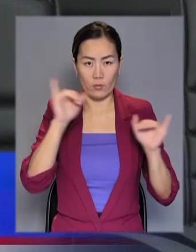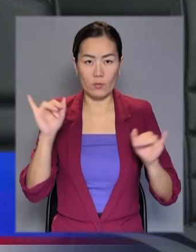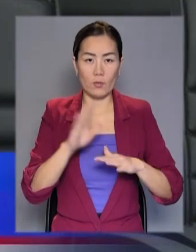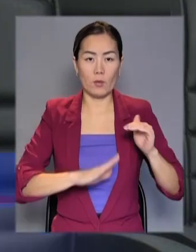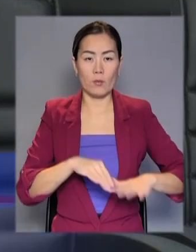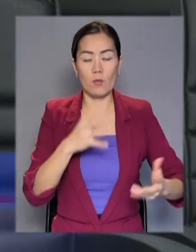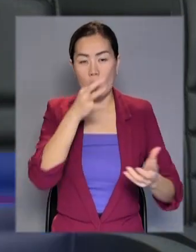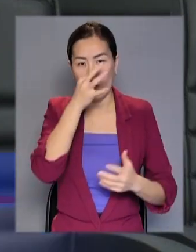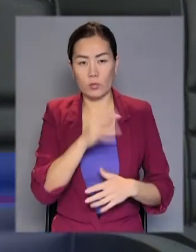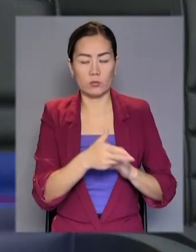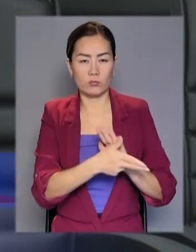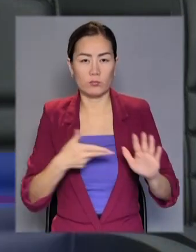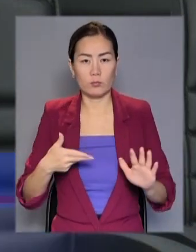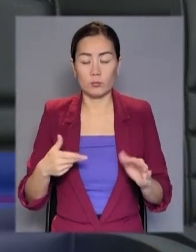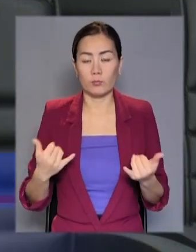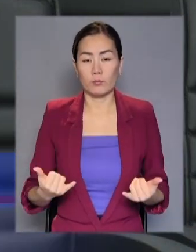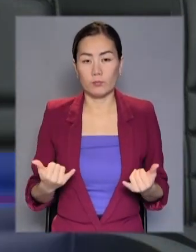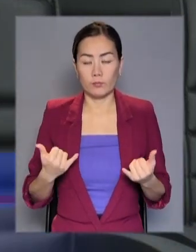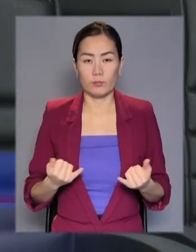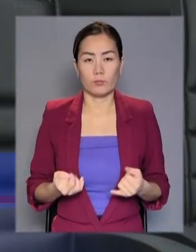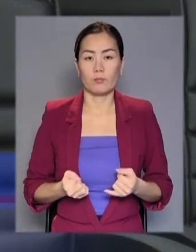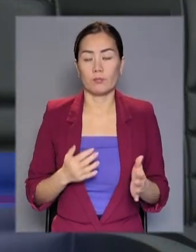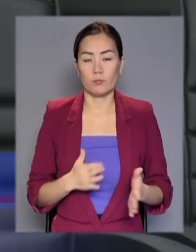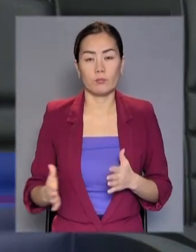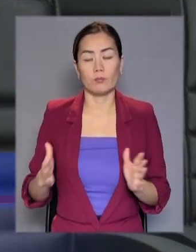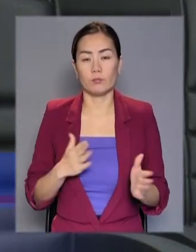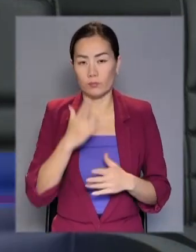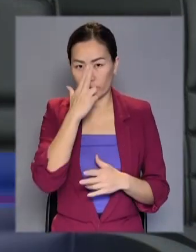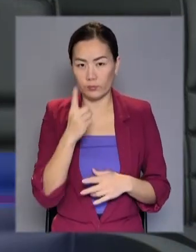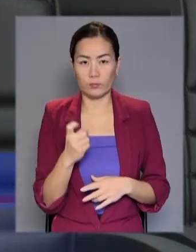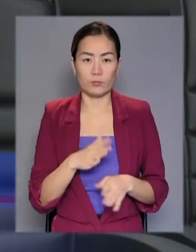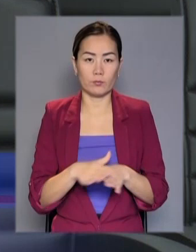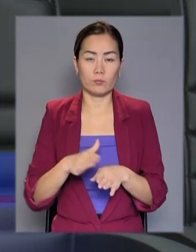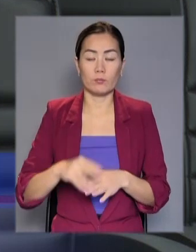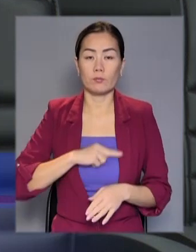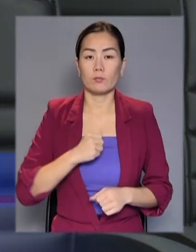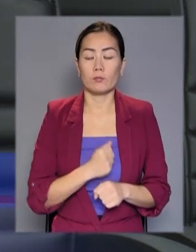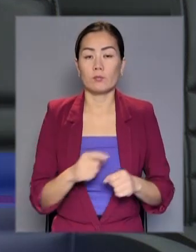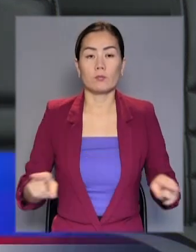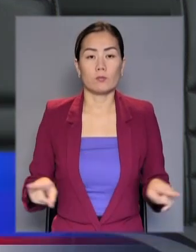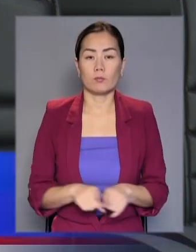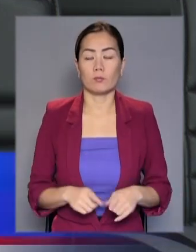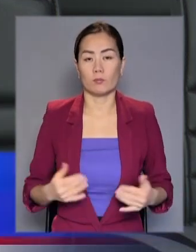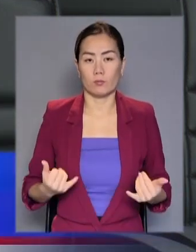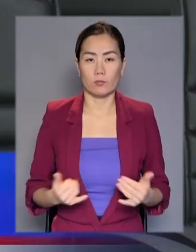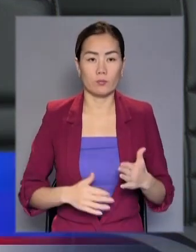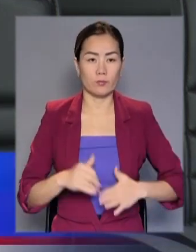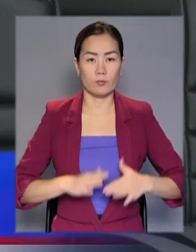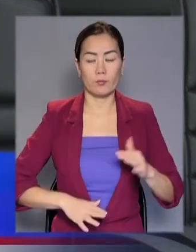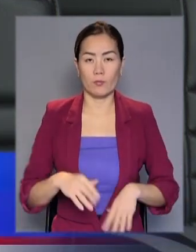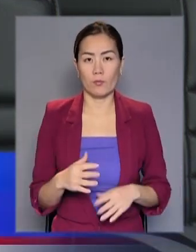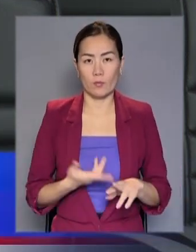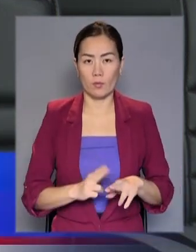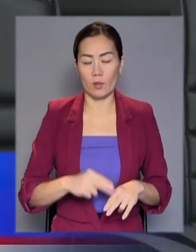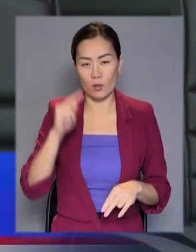шетелдік мамандармен тәжірибе алмасу күні бүгінде бізде үрдіске айналып жыл сайын жүзеге асып жатыр. Биылда да мамандарымыз